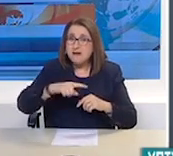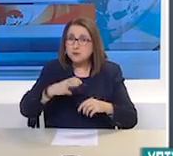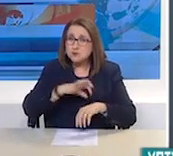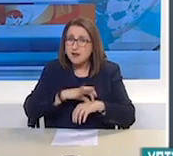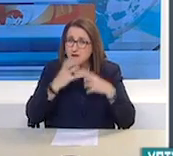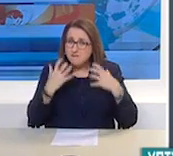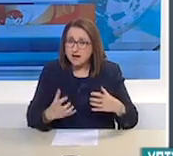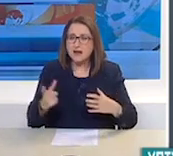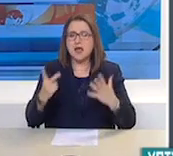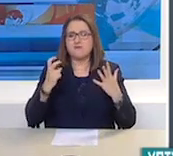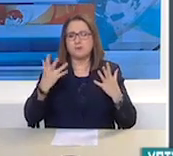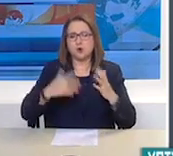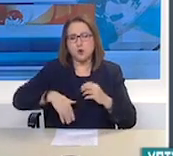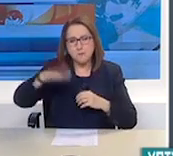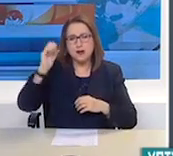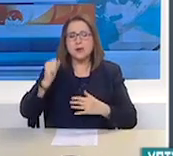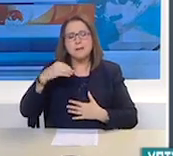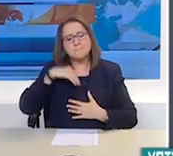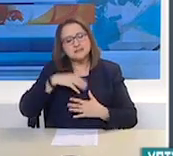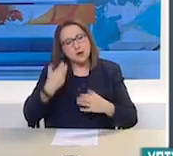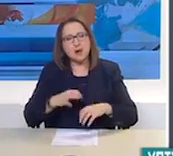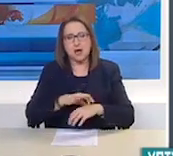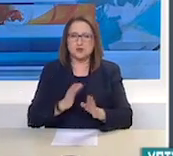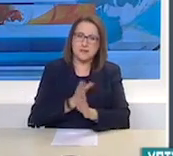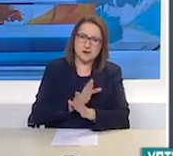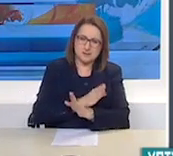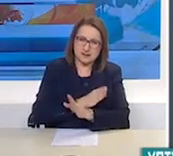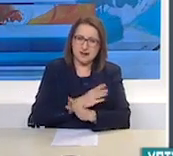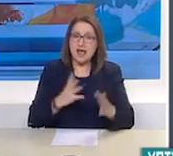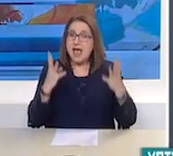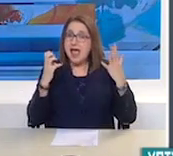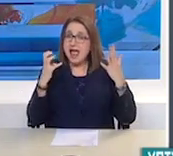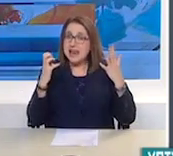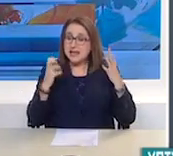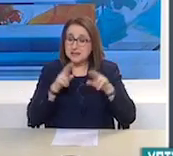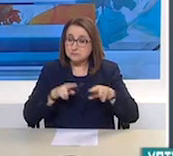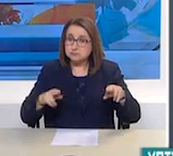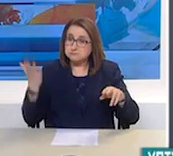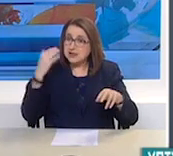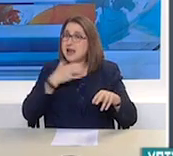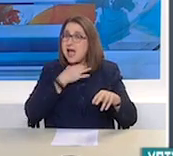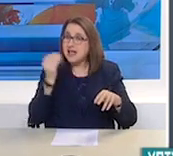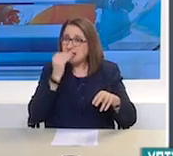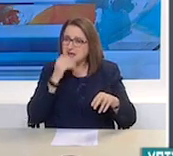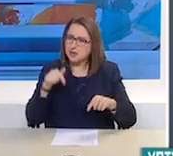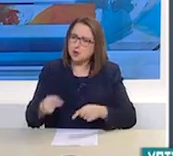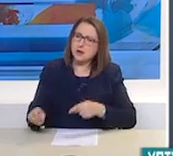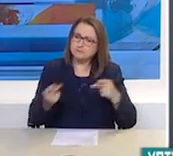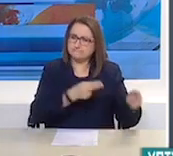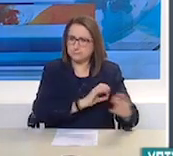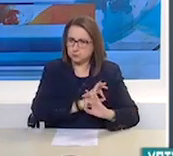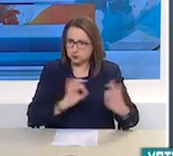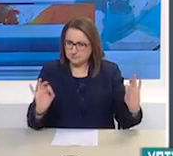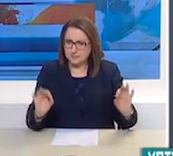ηλικιωμένοι 70 ετών και άνω. 90 ασθενείς έχουν εξέλθει από τις ΜΕΘ. Τέλος, έχουμε έναν